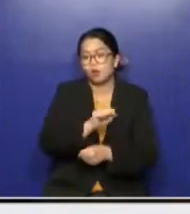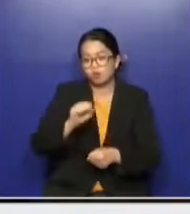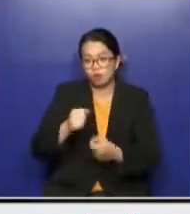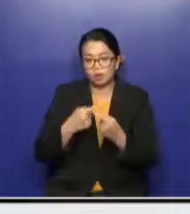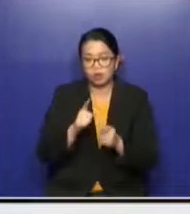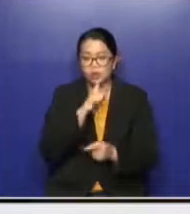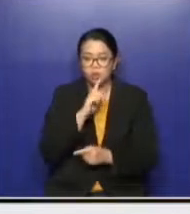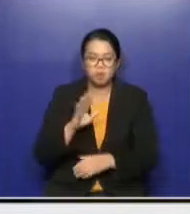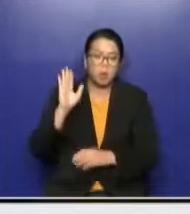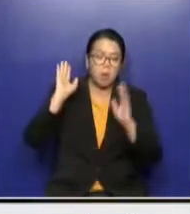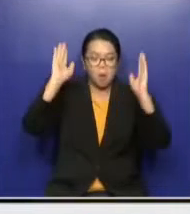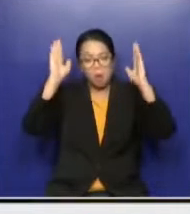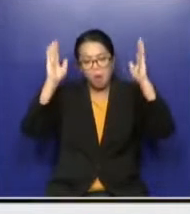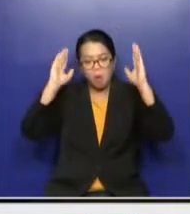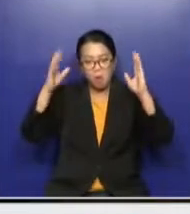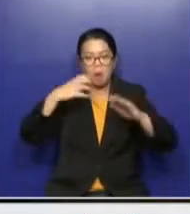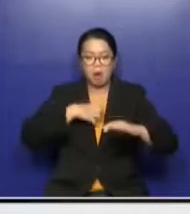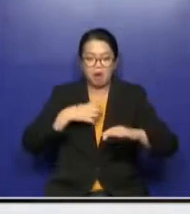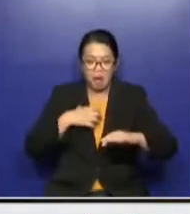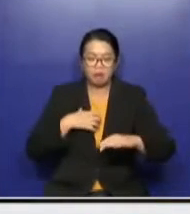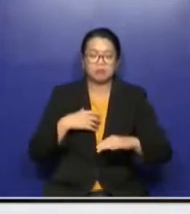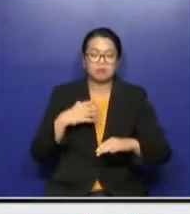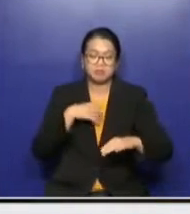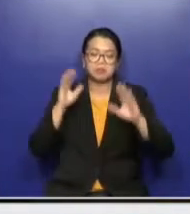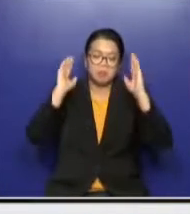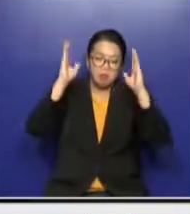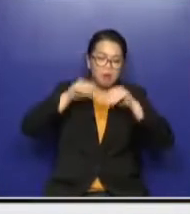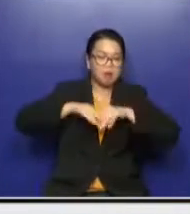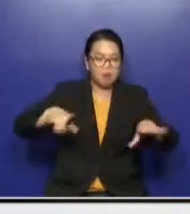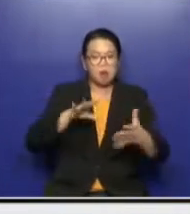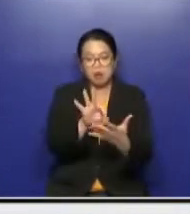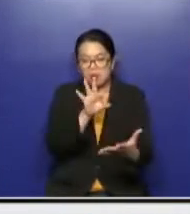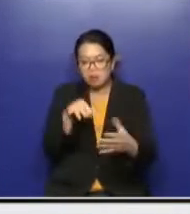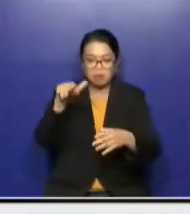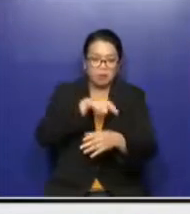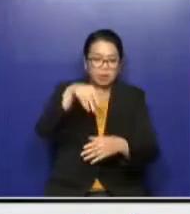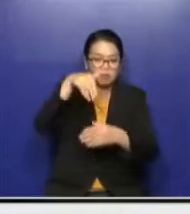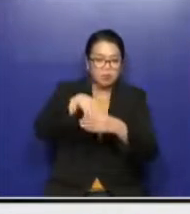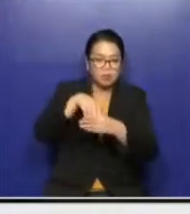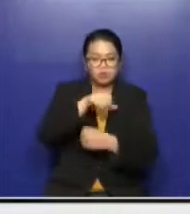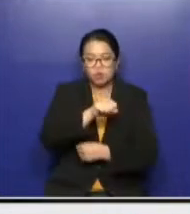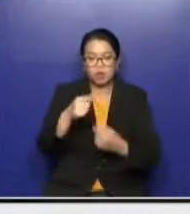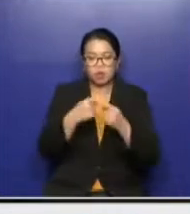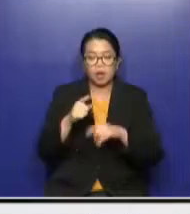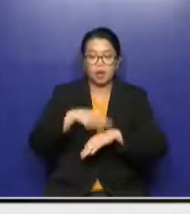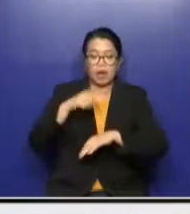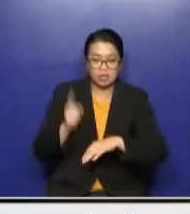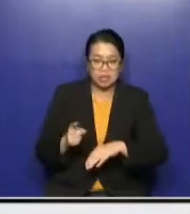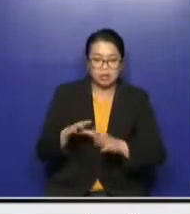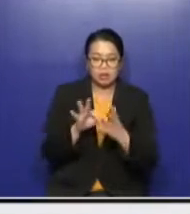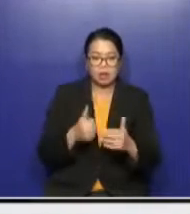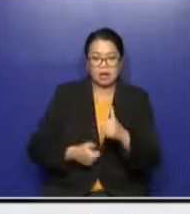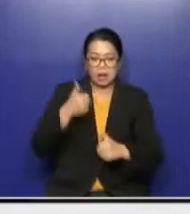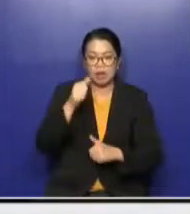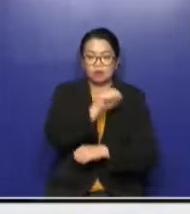แต่พอมาเป็นแล้วเนี่ยไม่มาประชุมสภามันตลกไหมแล้วอยากจะบอกพี่น้องประชาชนนะคะว่าวันไหนมี